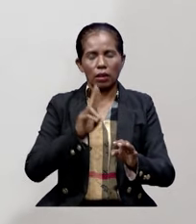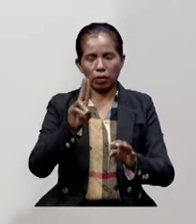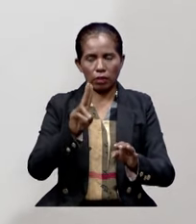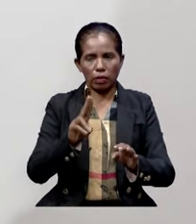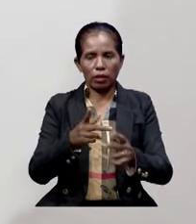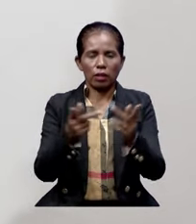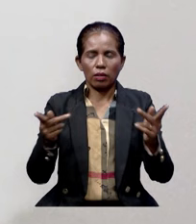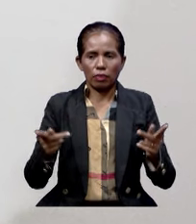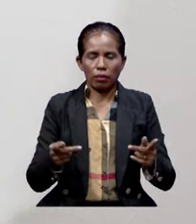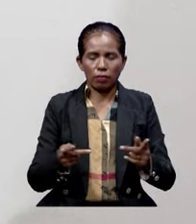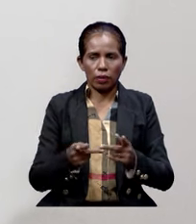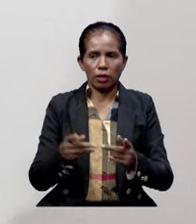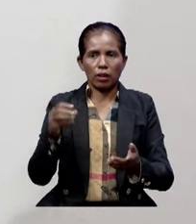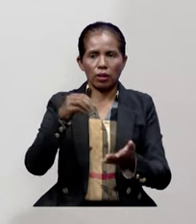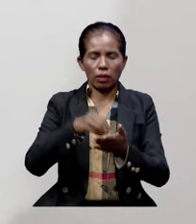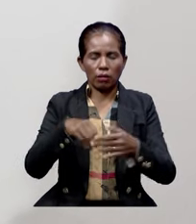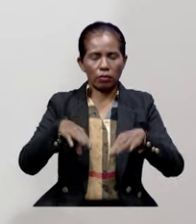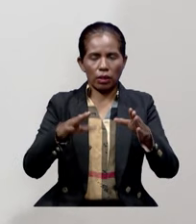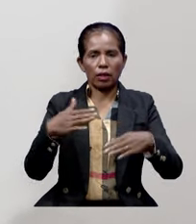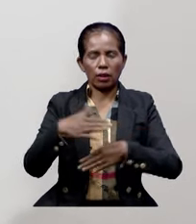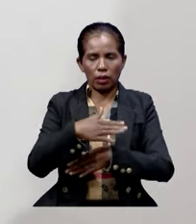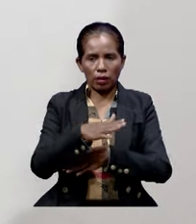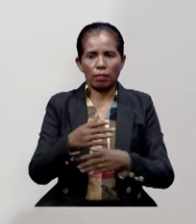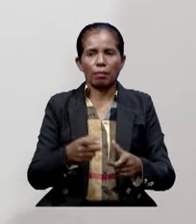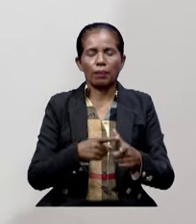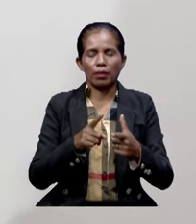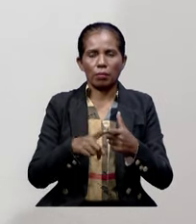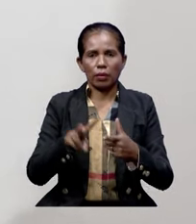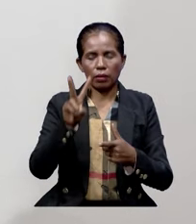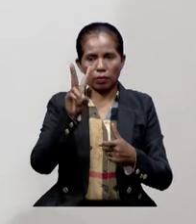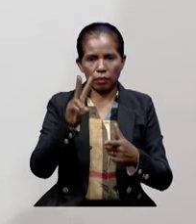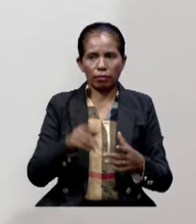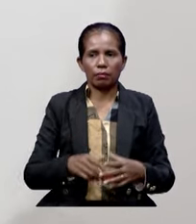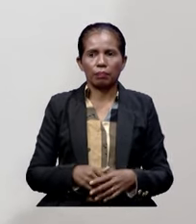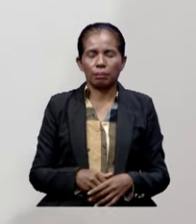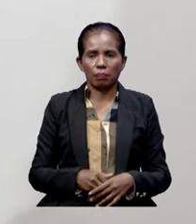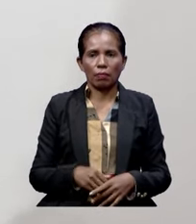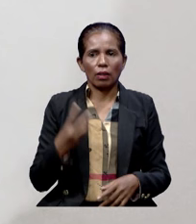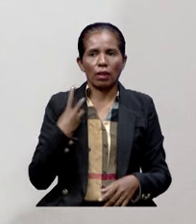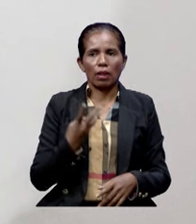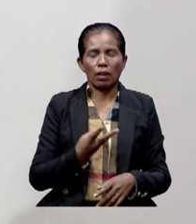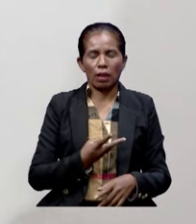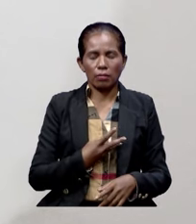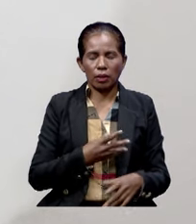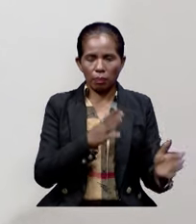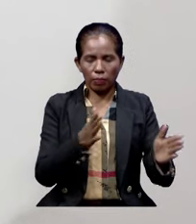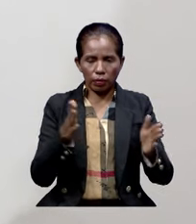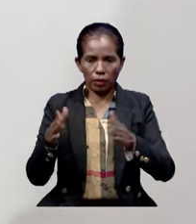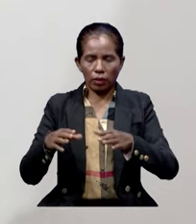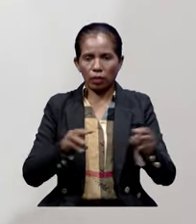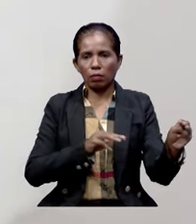ya fati conselador fan ika nenen segundo ame mos se prepara muda